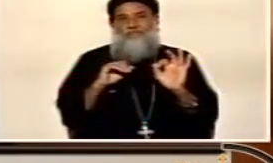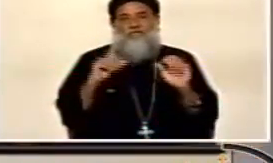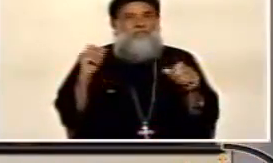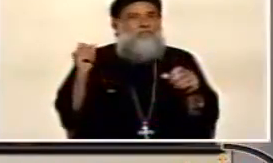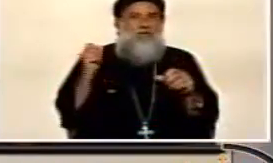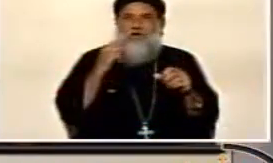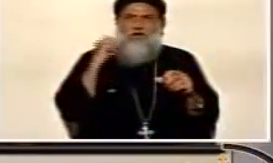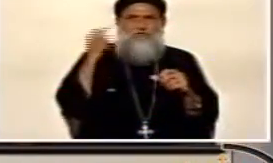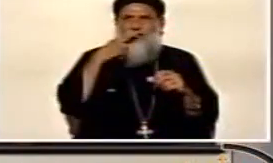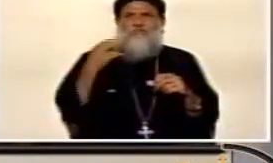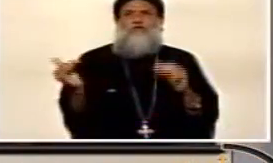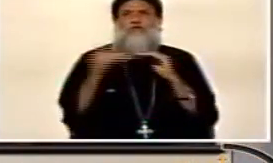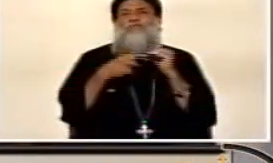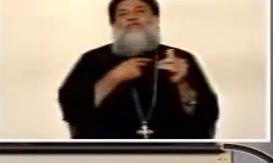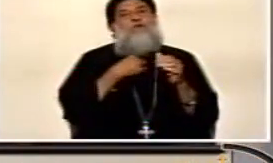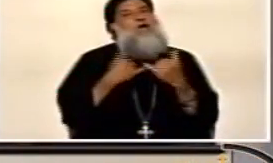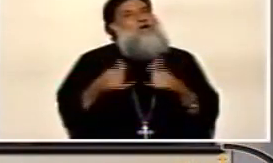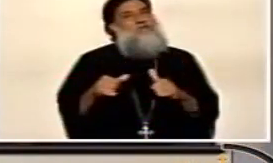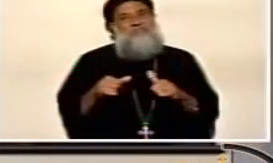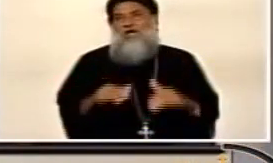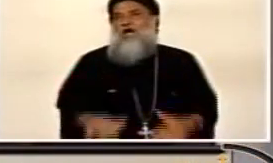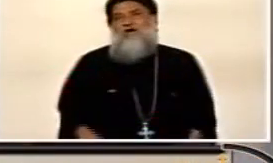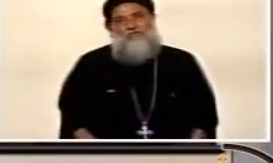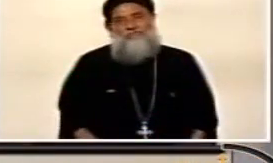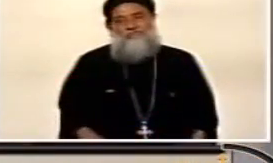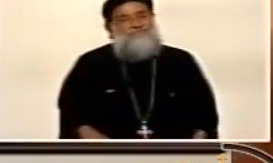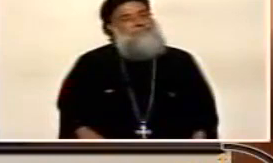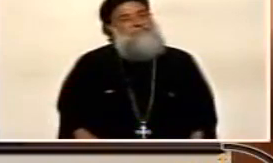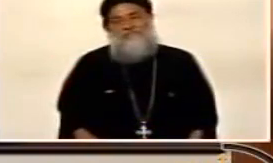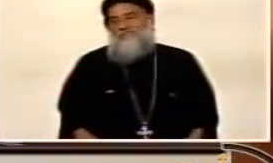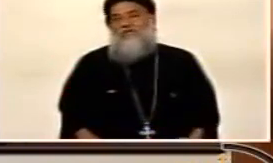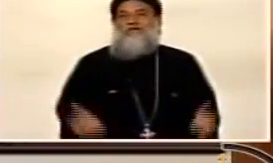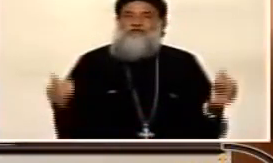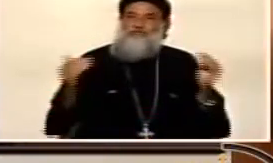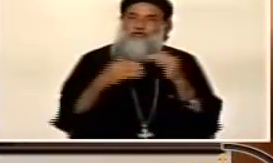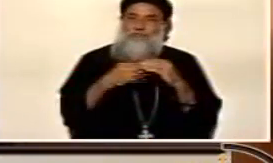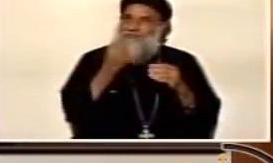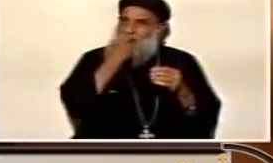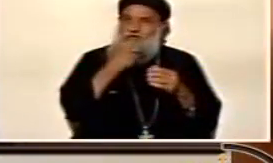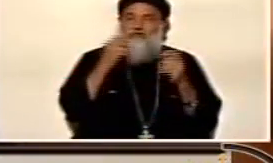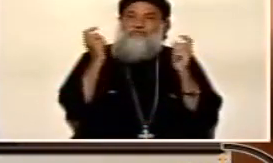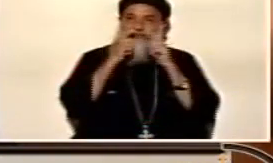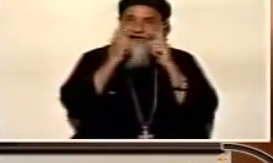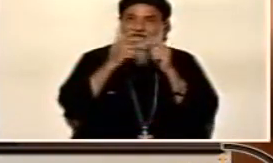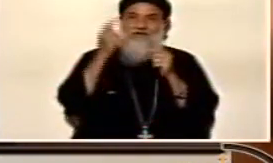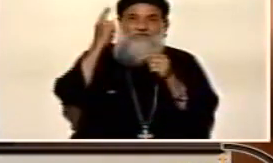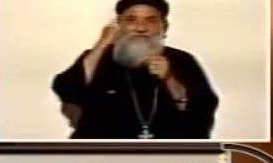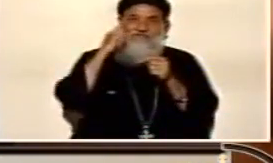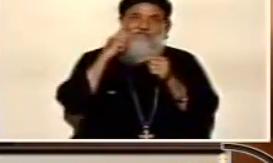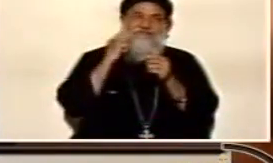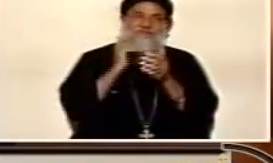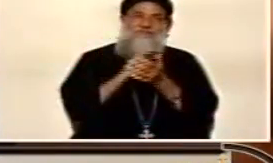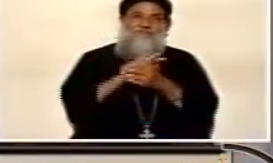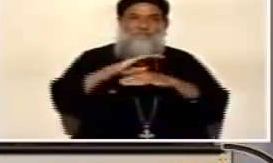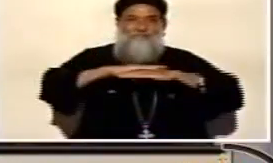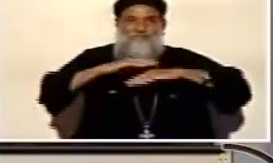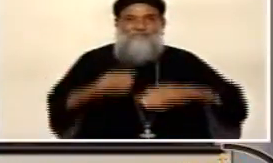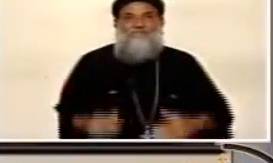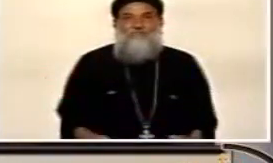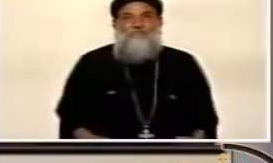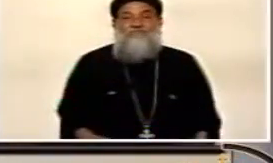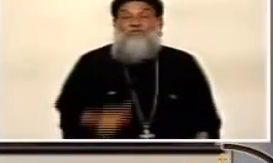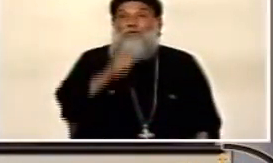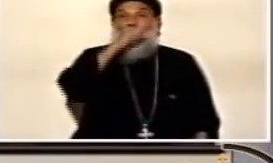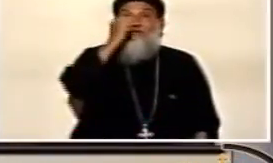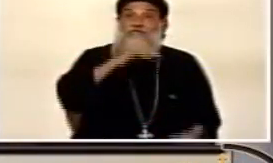الكبير. بالضبط كده. فالأربعة والجمعة يعني لازم تحترم حتى لو كان عيد القديسين